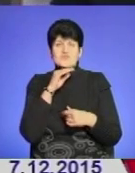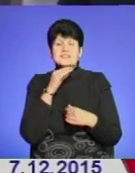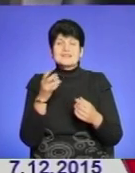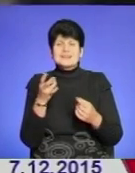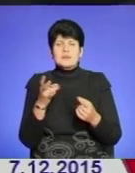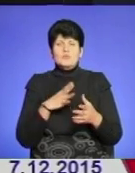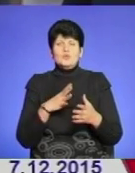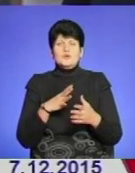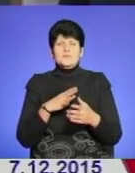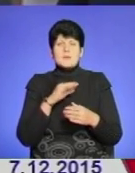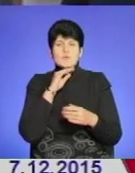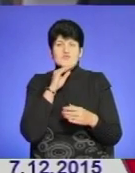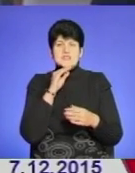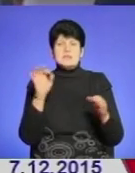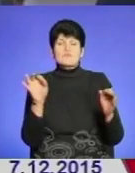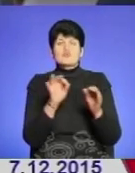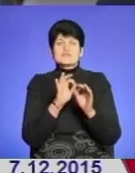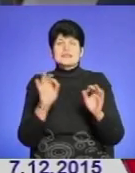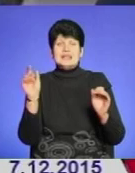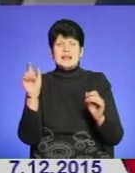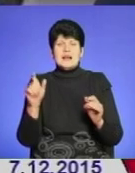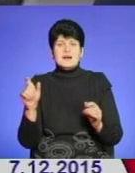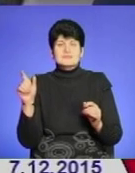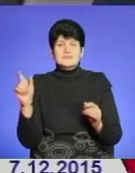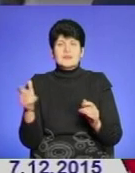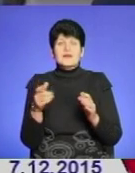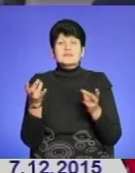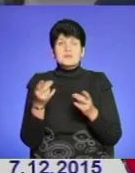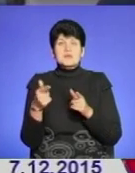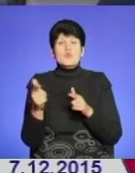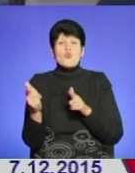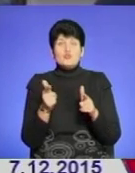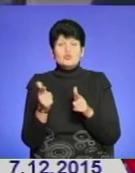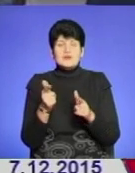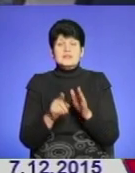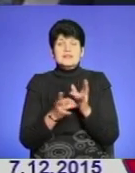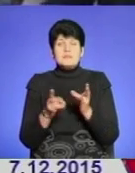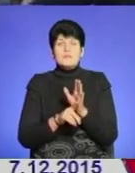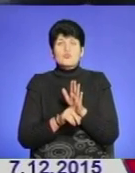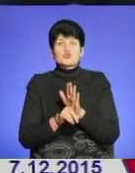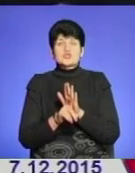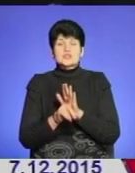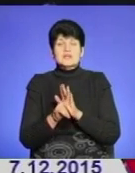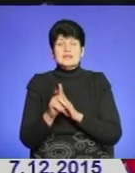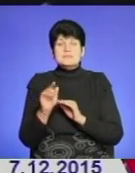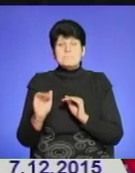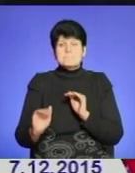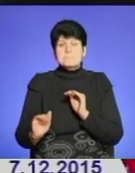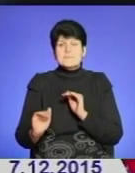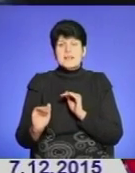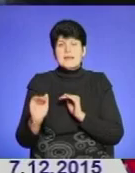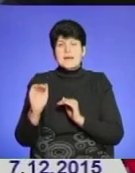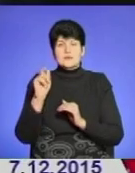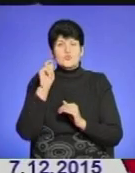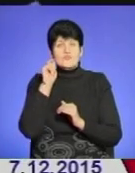потрібні професійні музиканти. А професійних музикантів треба готувати і треба починати з такого маленького